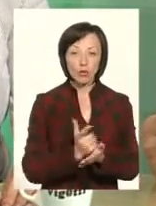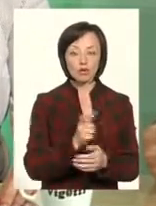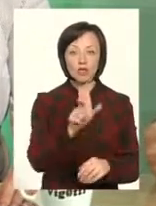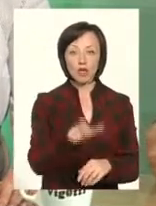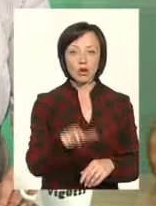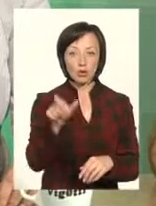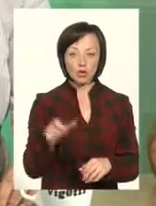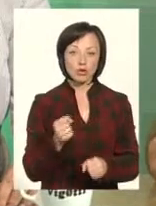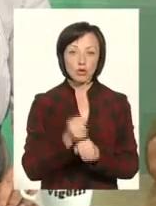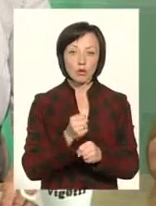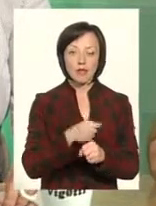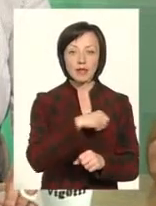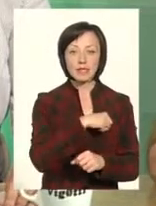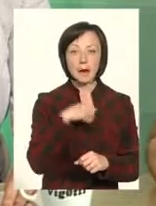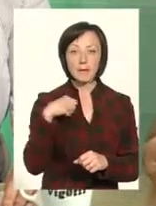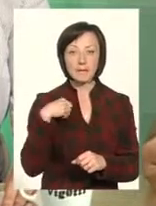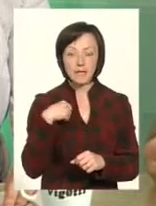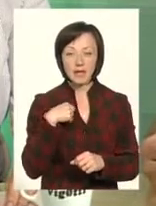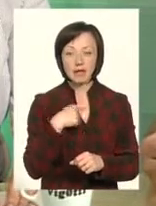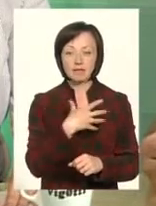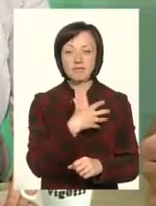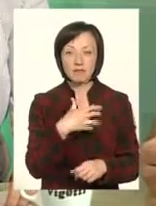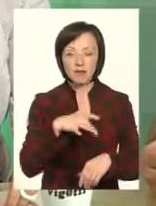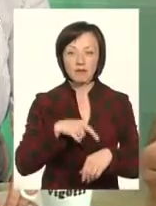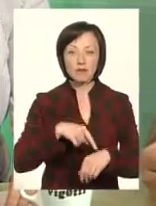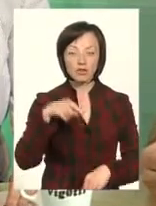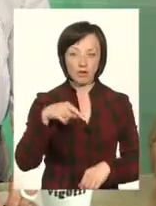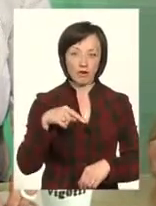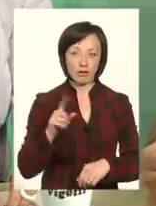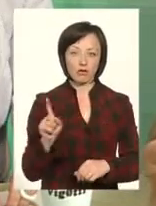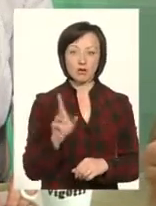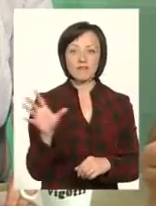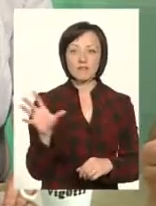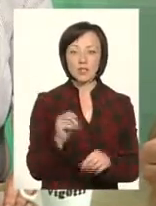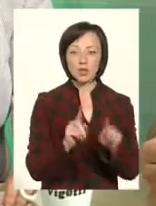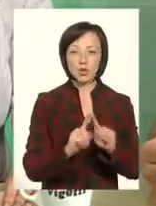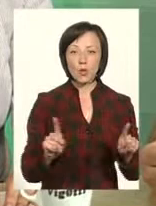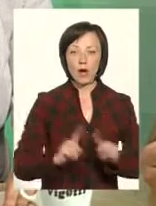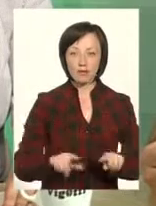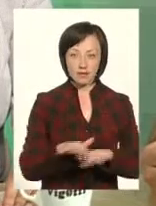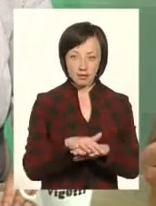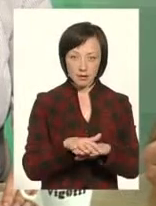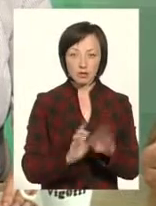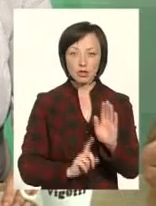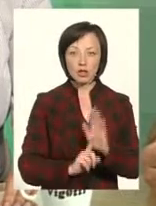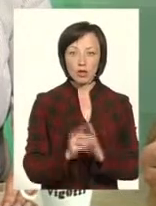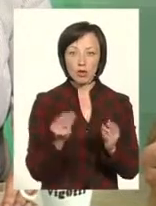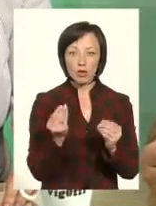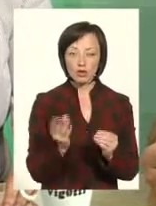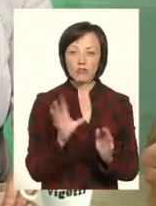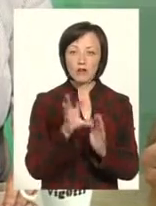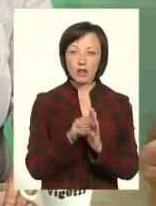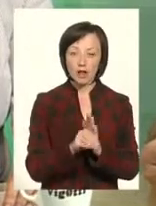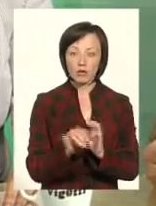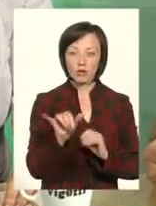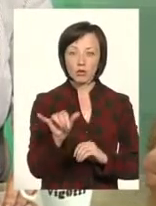люди зробили самі, інтуїтивно відчуває всі нюанси ринку, так, вони почали гроші вкладувати